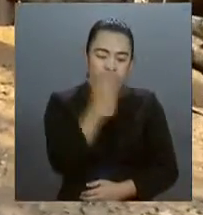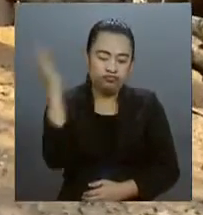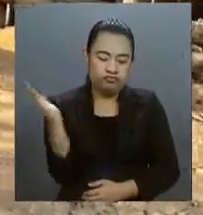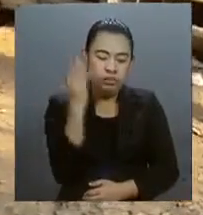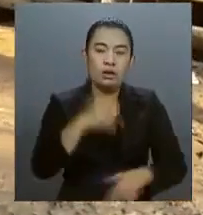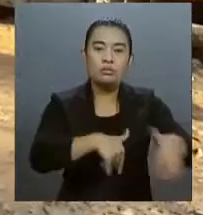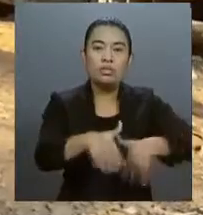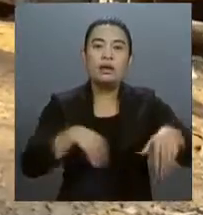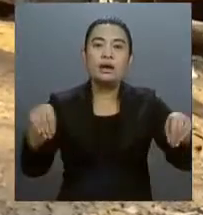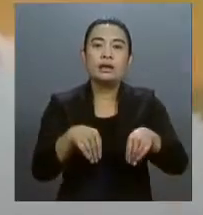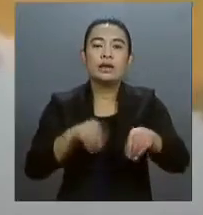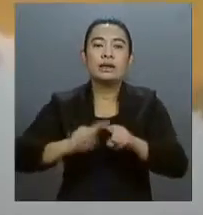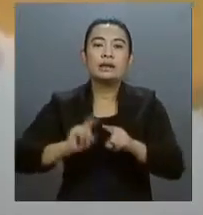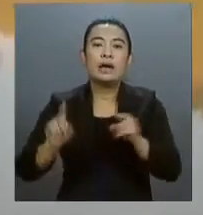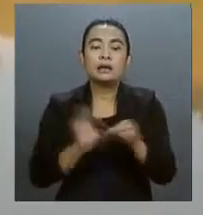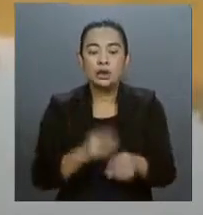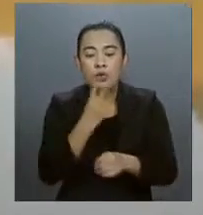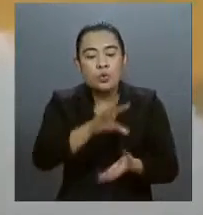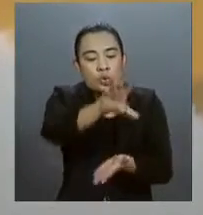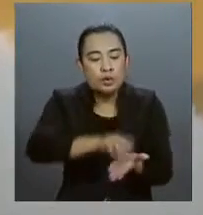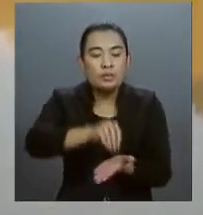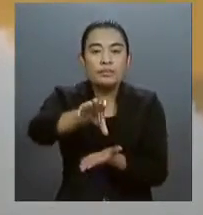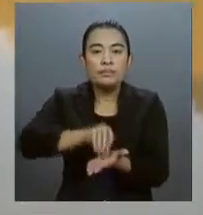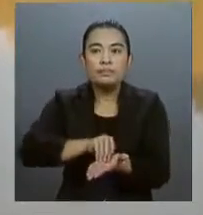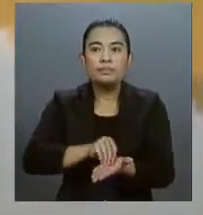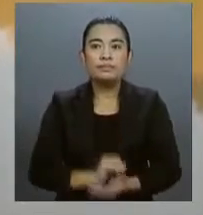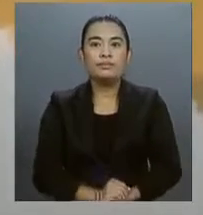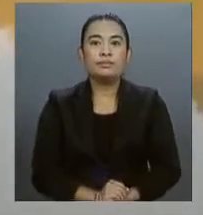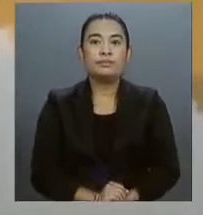อื่นๆนั้นยังอยู่ระหว่างการรวบรมข้อมูล